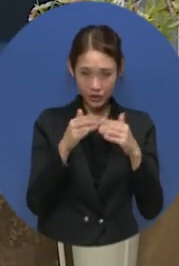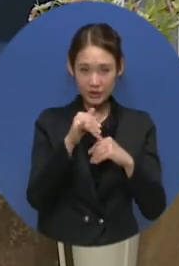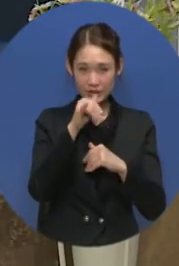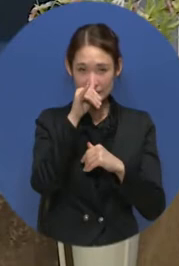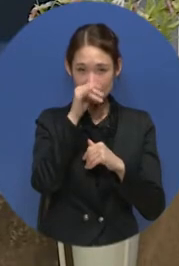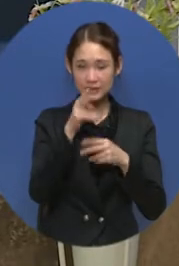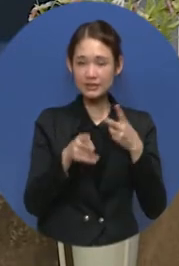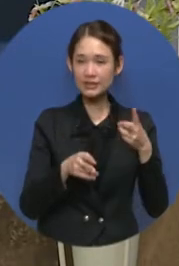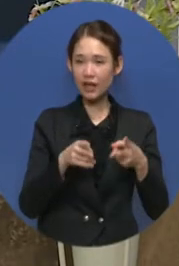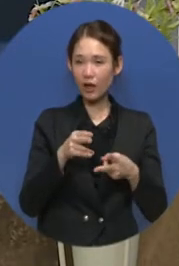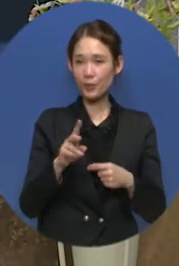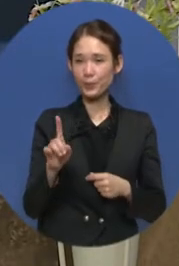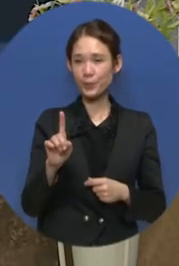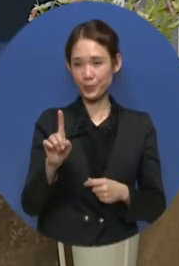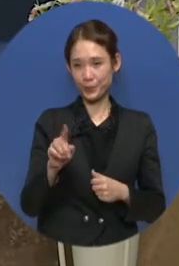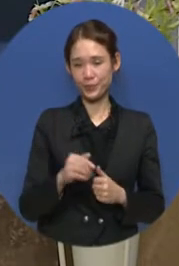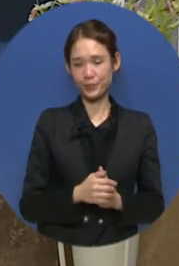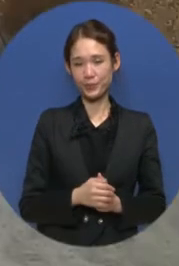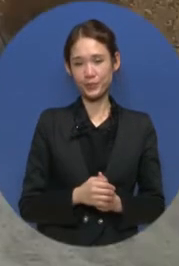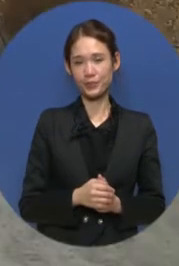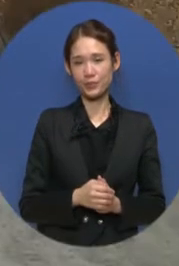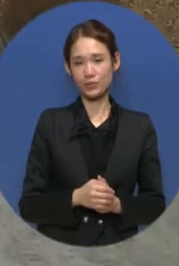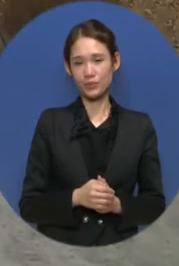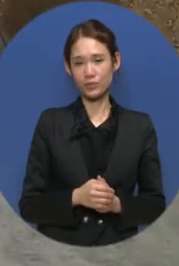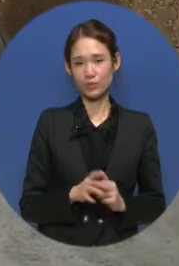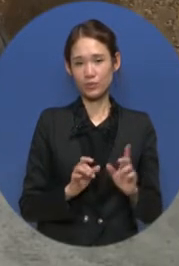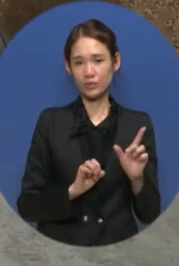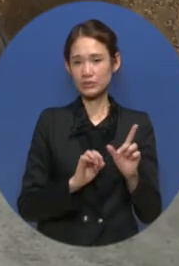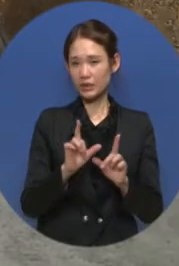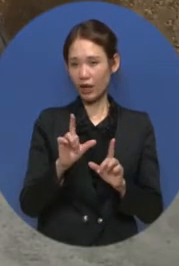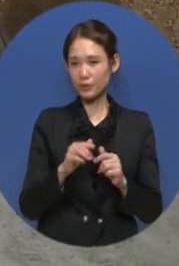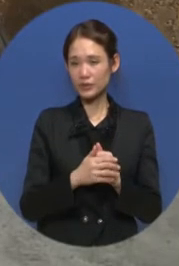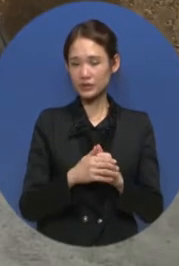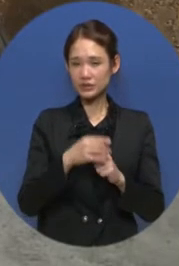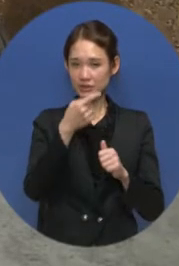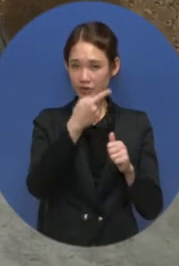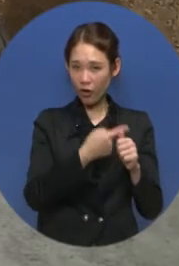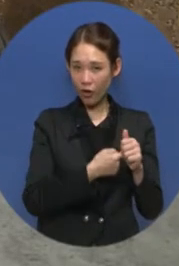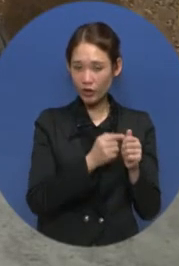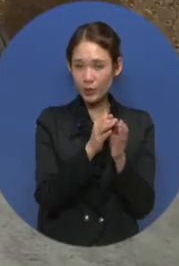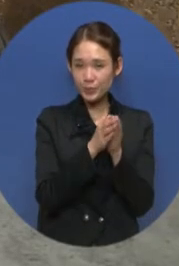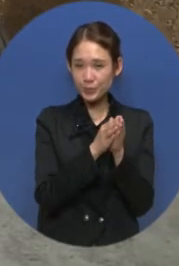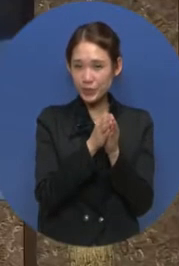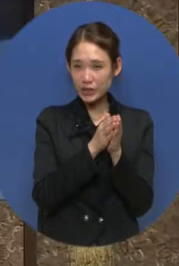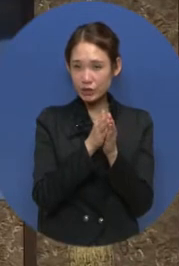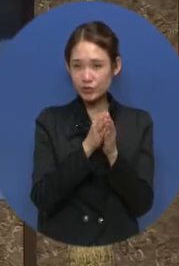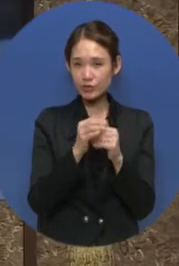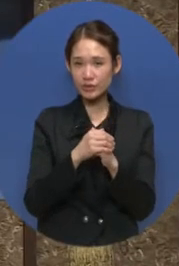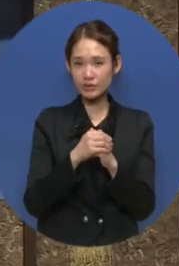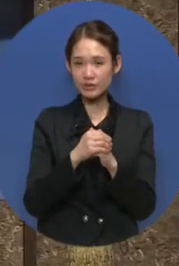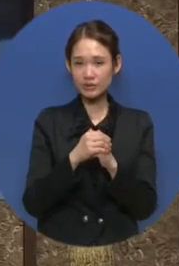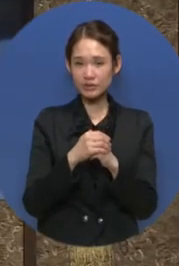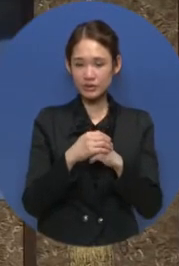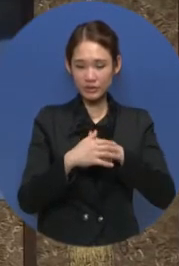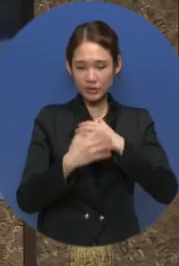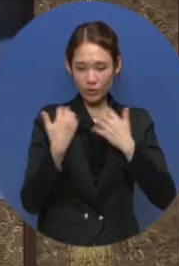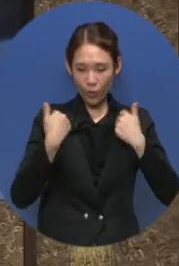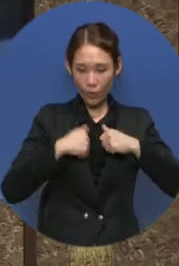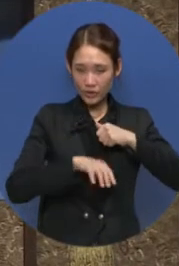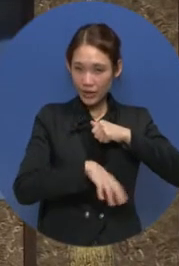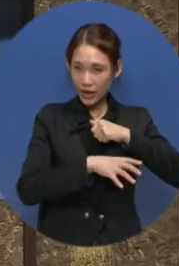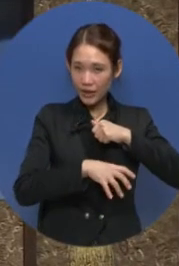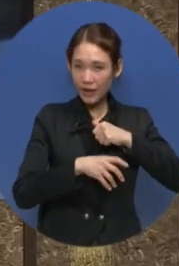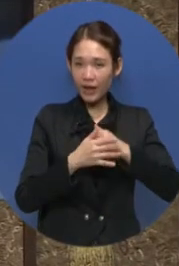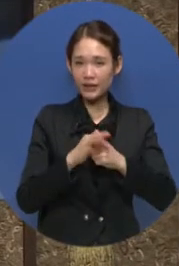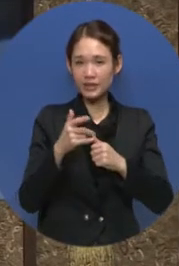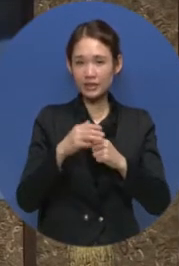계시는 사업에는 어떤 네. 것들이 있나요? 주로 우리는 이제 천연 비누라든가 그 세탁 세제, 예. 또